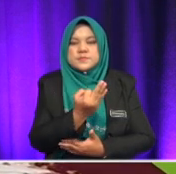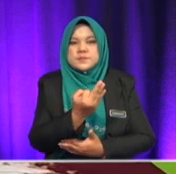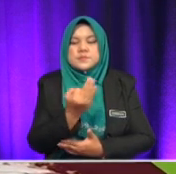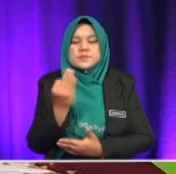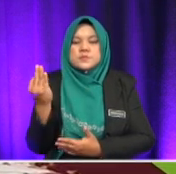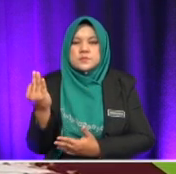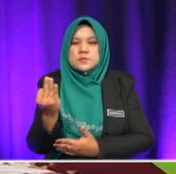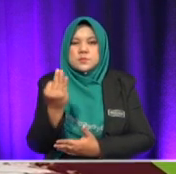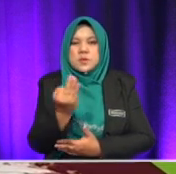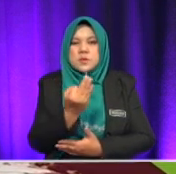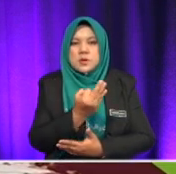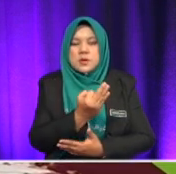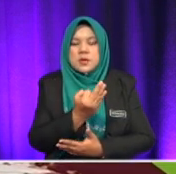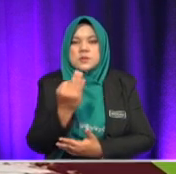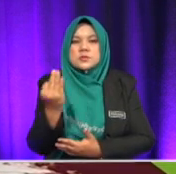Rasulullah